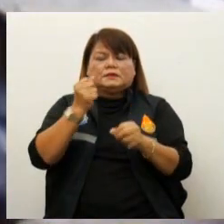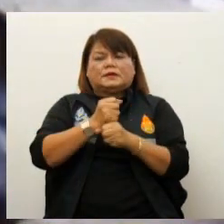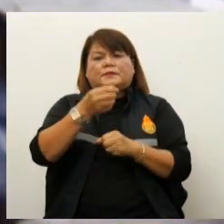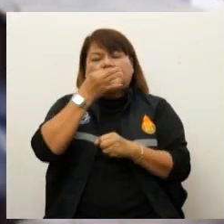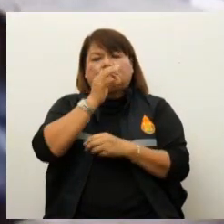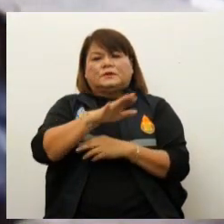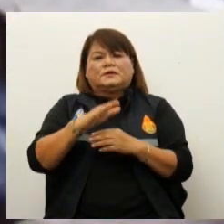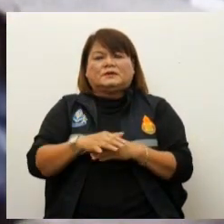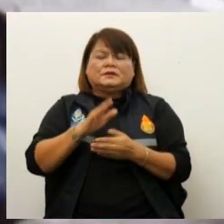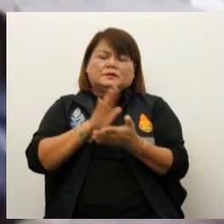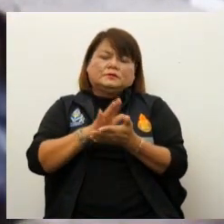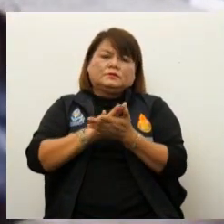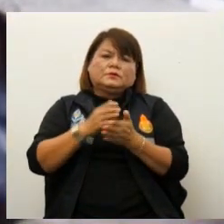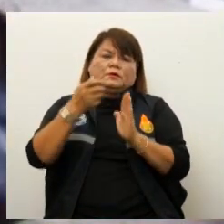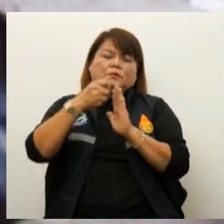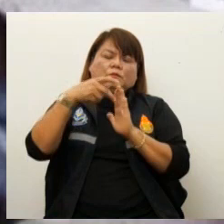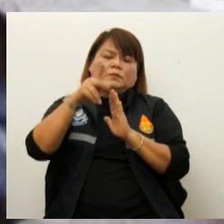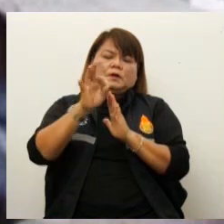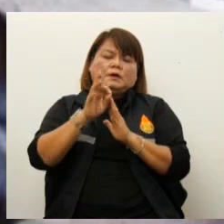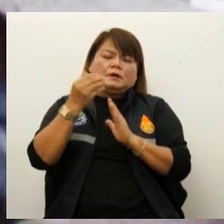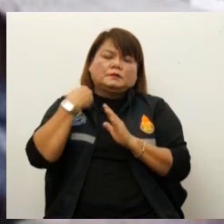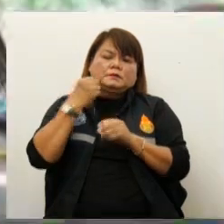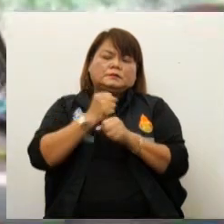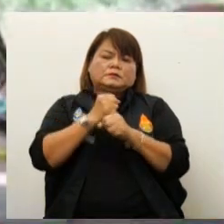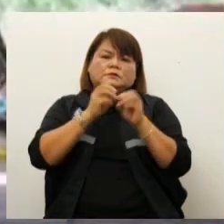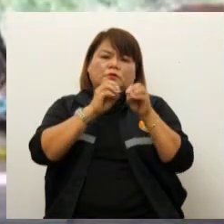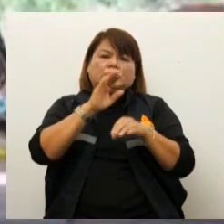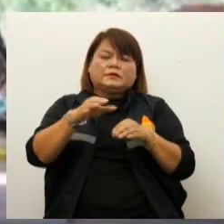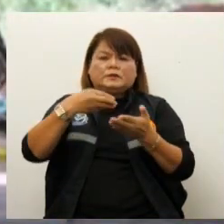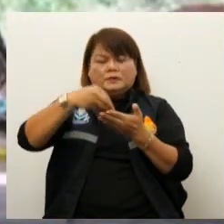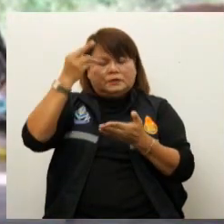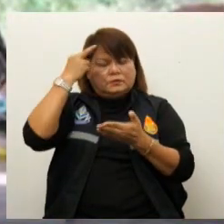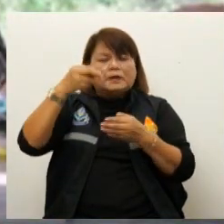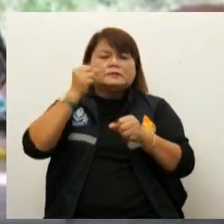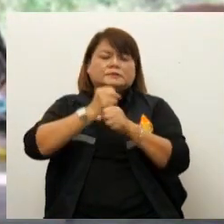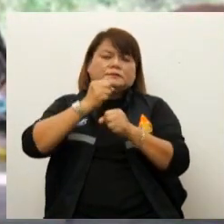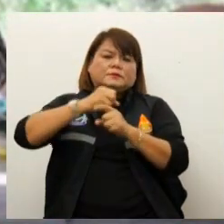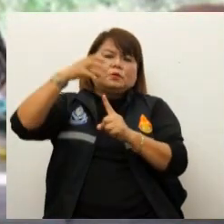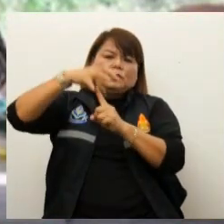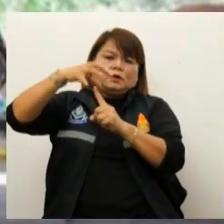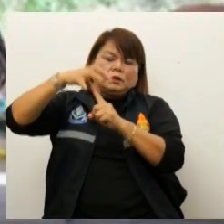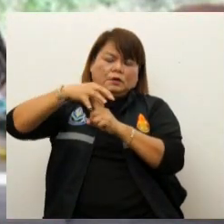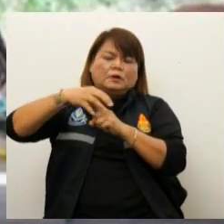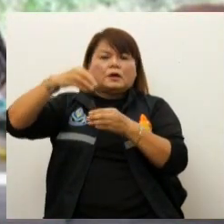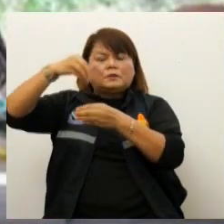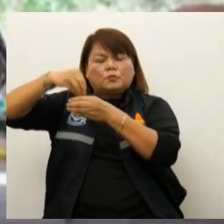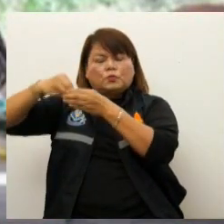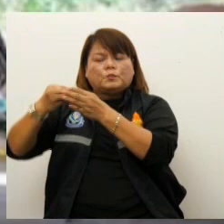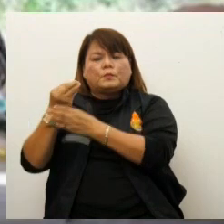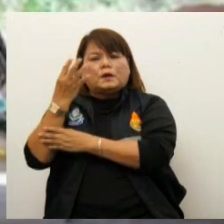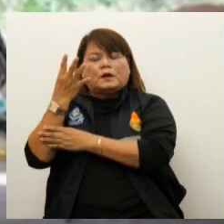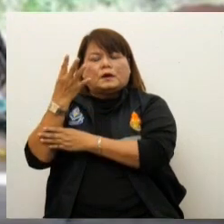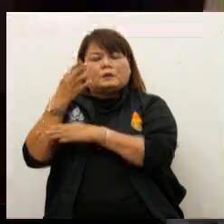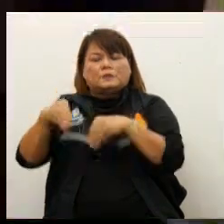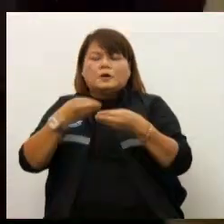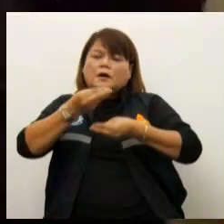นักเรียน โรงเรียนอุ้มผางวิทยาคมที่ได้สอนนักเรียนให้เรียนรู้การเพาะเห็ดการปลูกผักสวนครัวเพื่อจำ